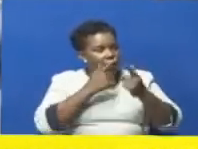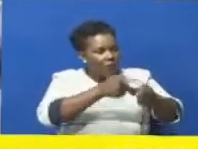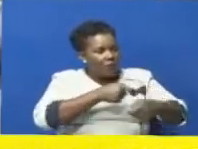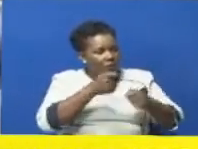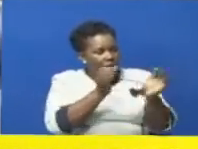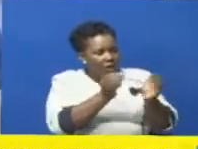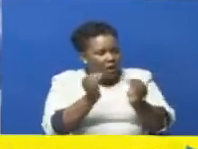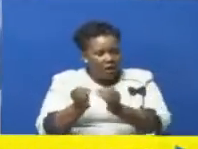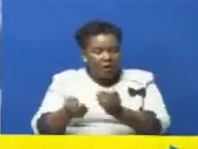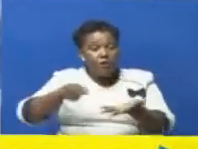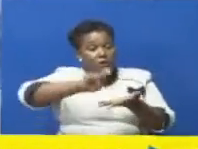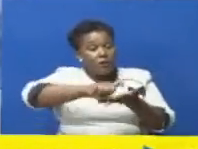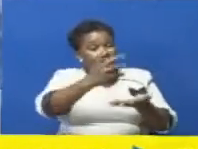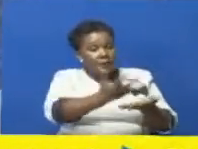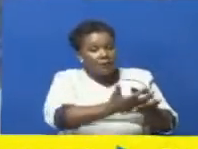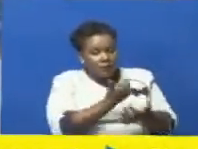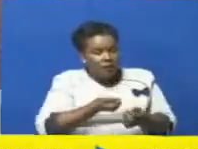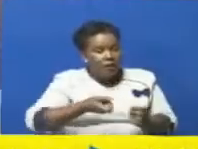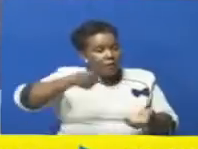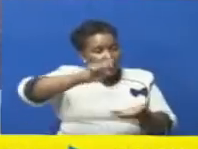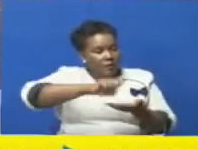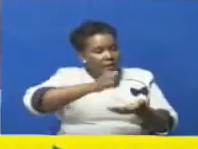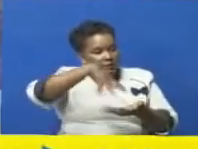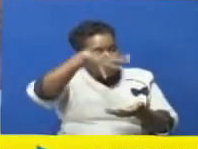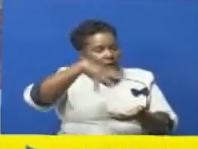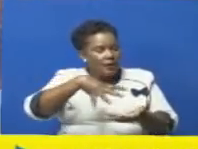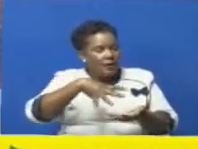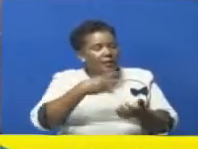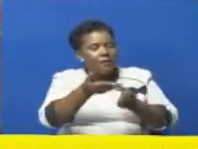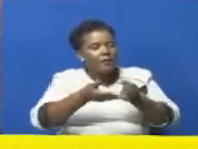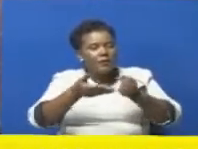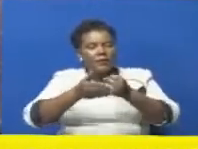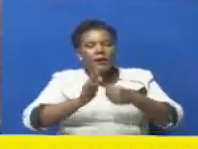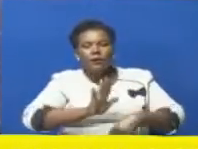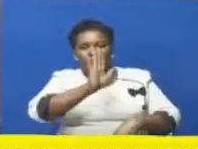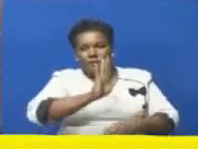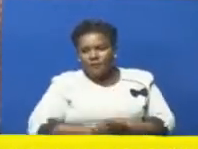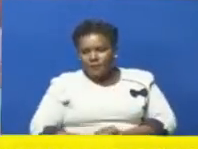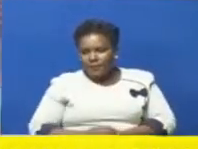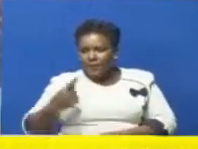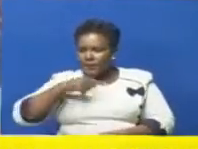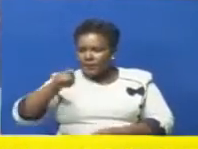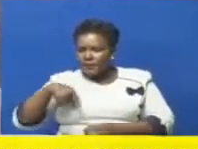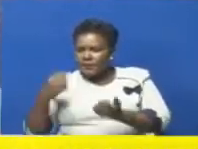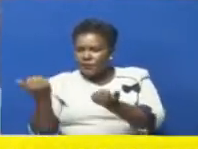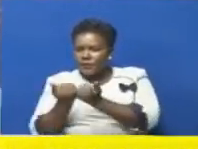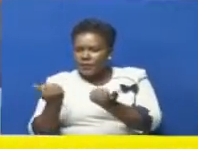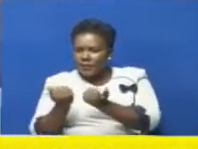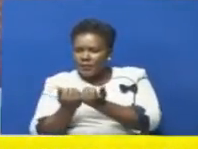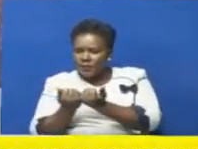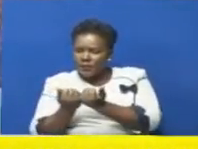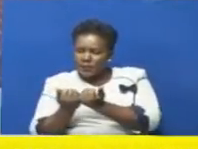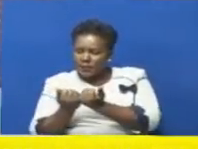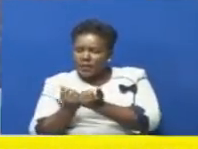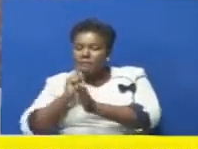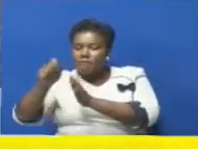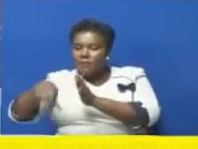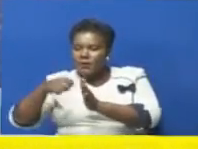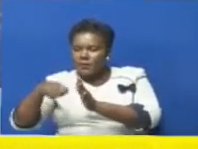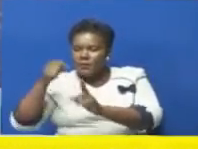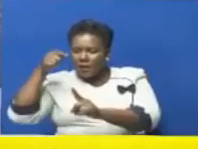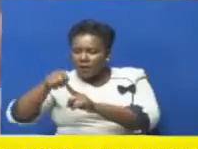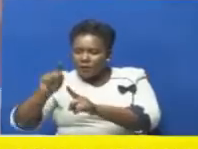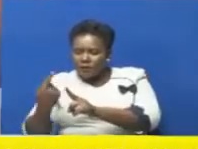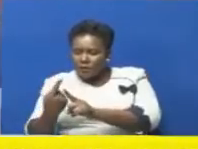kujiongezea kipato kwa kuongeza thamani ya mazao. Sisi tunatengeneza mashine kwa ajili ya kutatua changamoto ya kuondoa